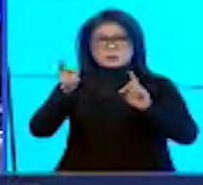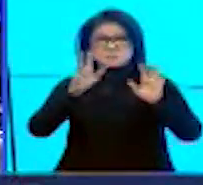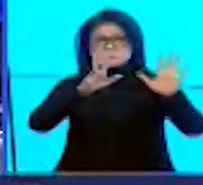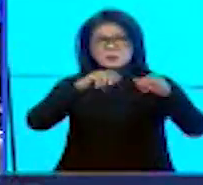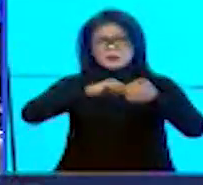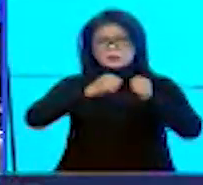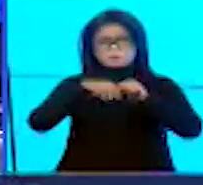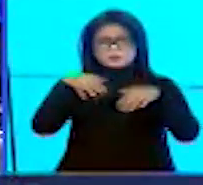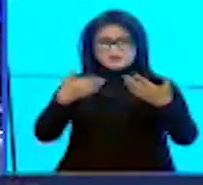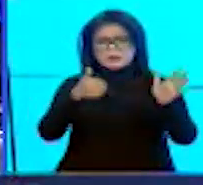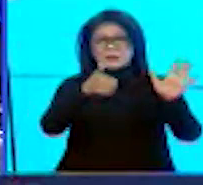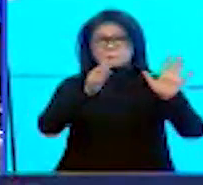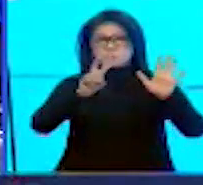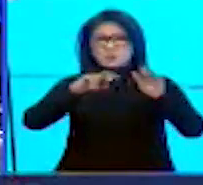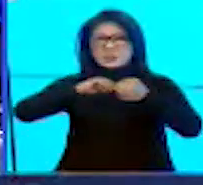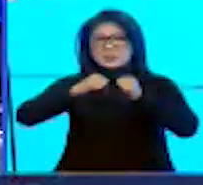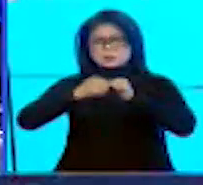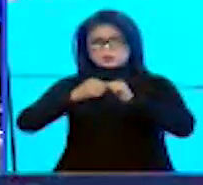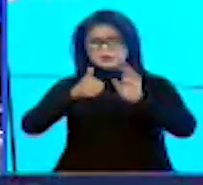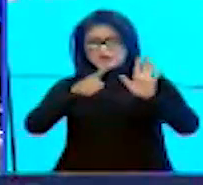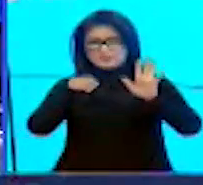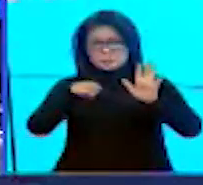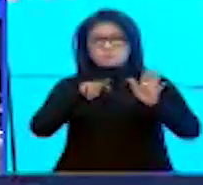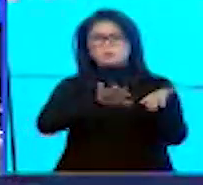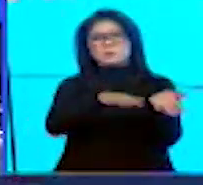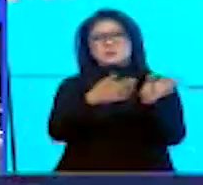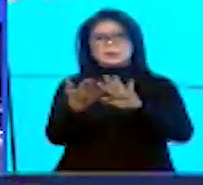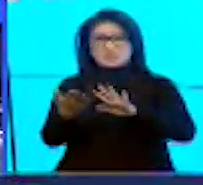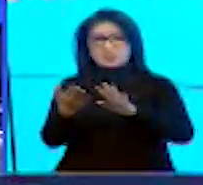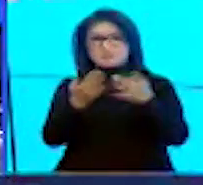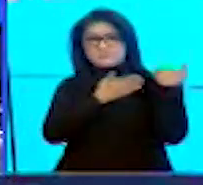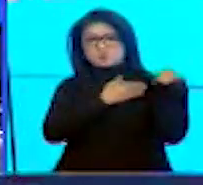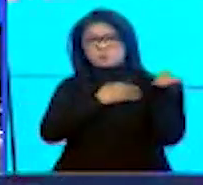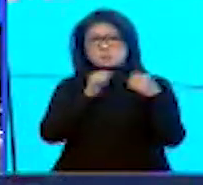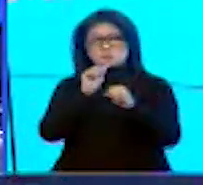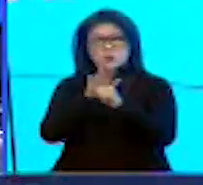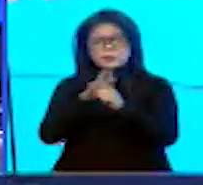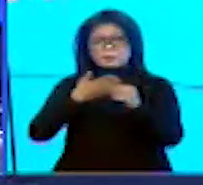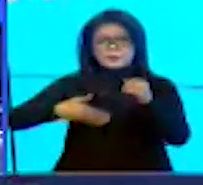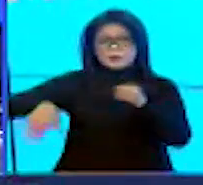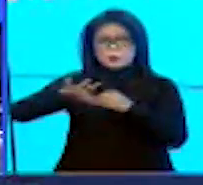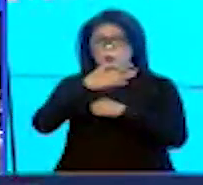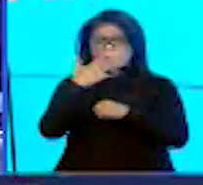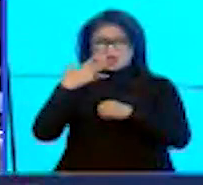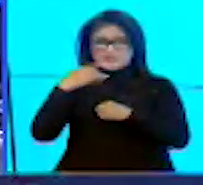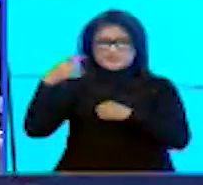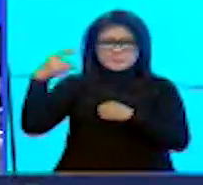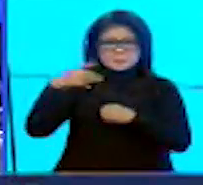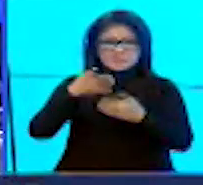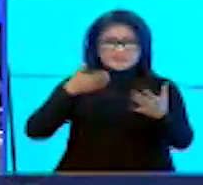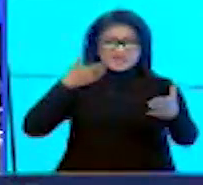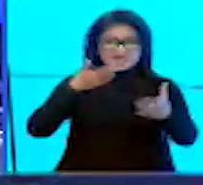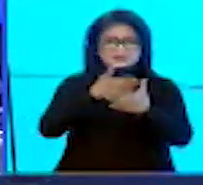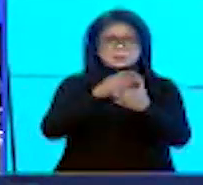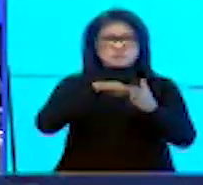kasus menjadi 62 kasus dan 6 diantaranya meninggal dunia. Satgas COVID-19 Banyuwangi memperketat